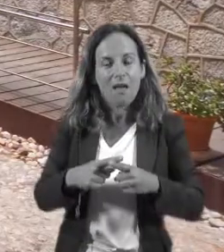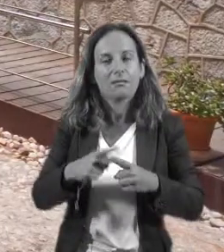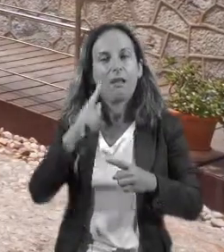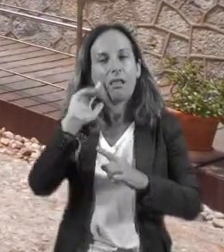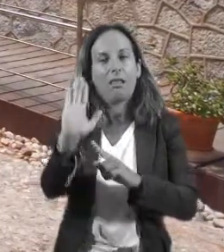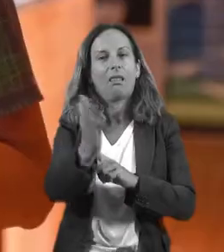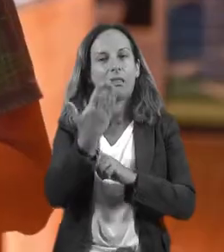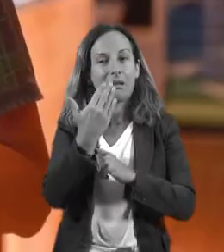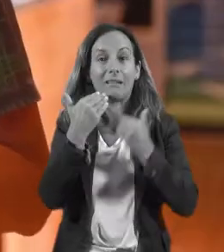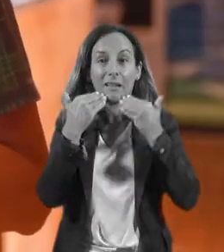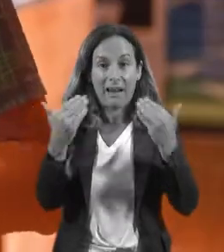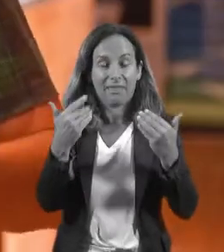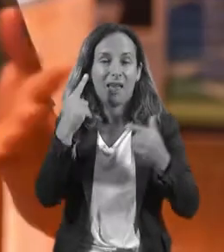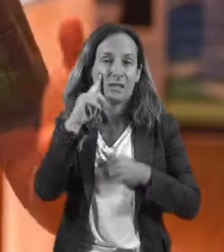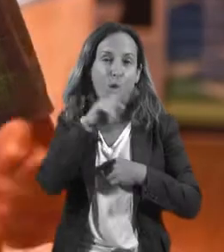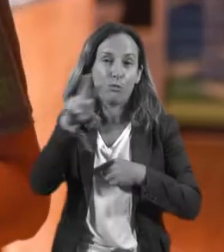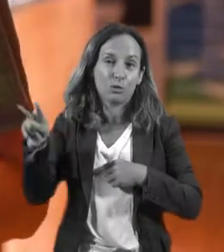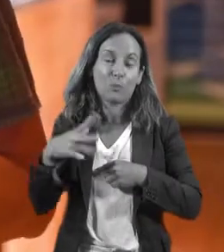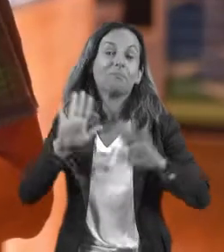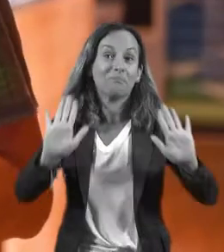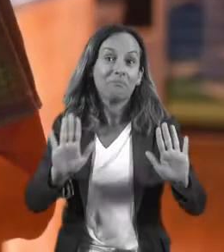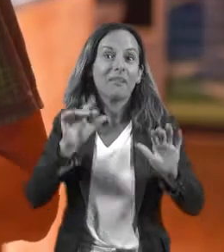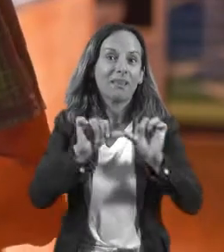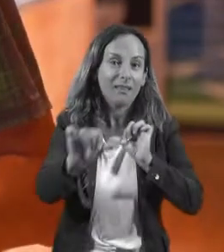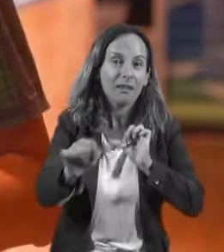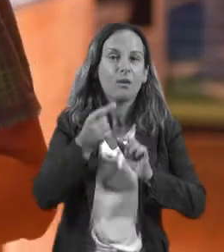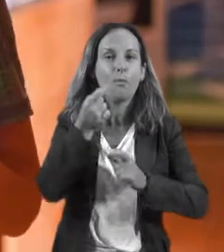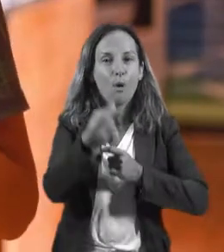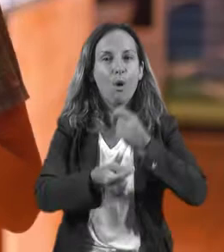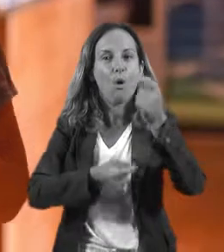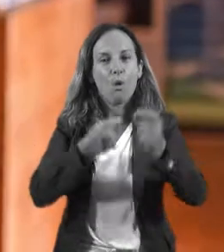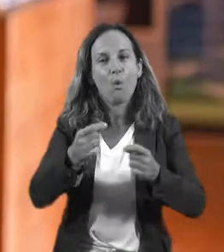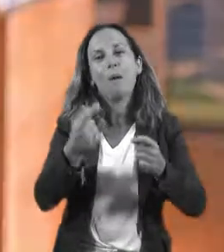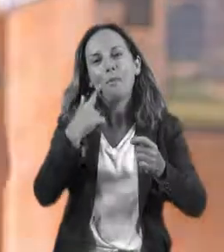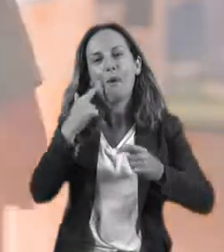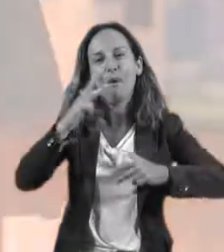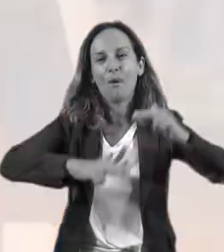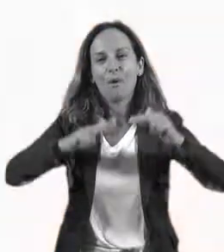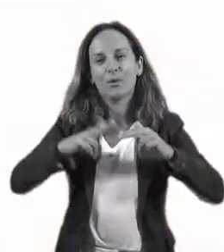aquesta manera de fer. I res, esperem que això ho anem construint entre tots i totes.